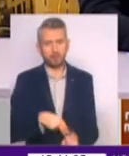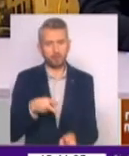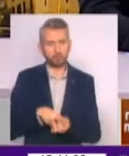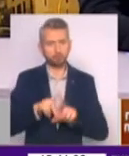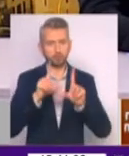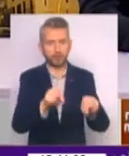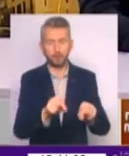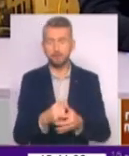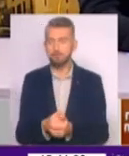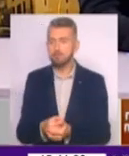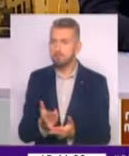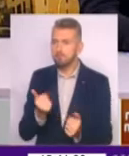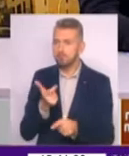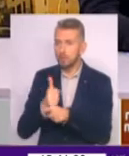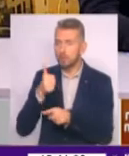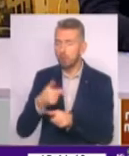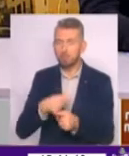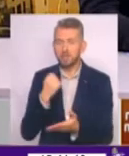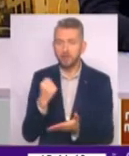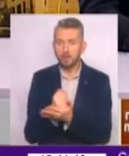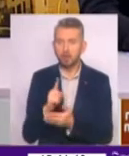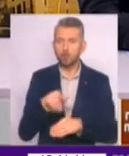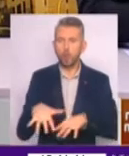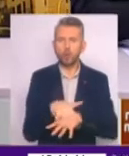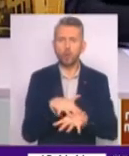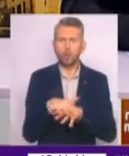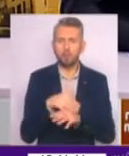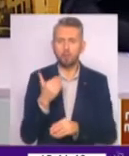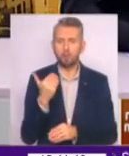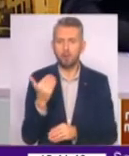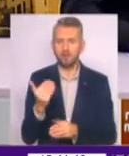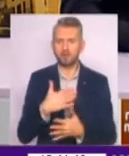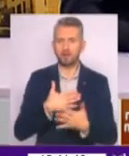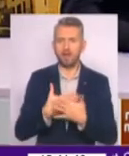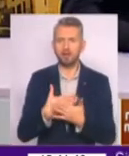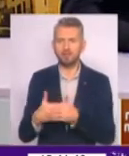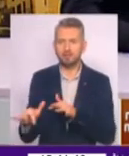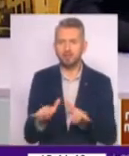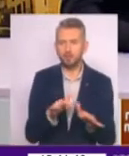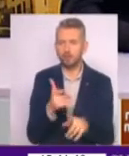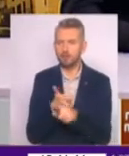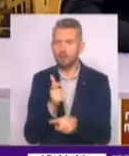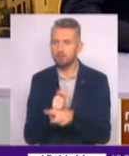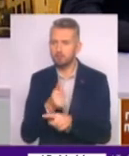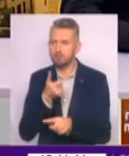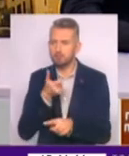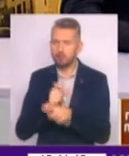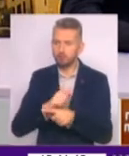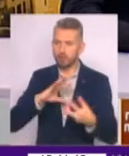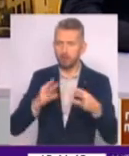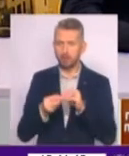Сергію. От якраз дійсно і підтверджується те, що от громадські якісь активності, вони тут набагато більш результативніші,